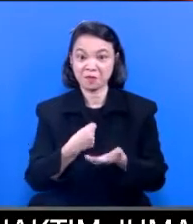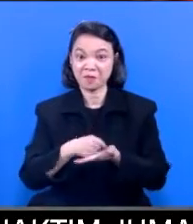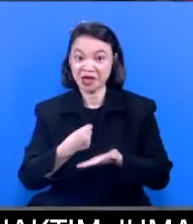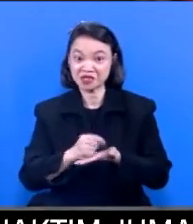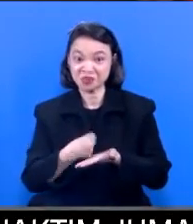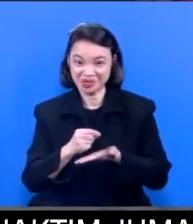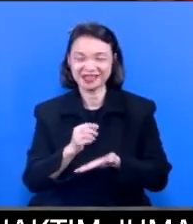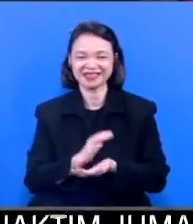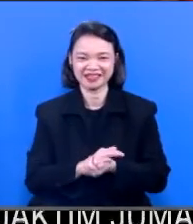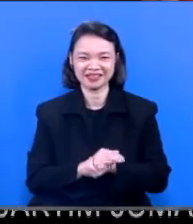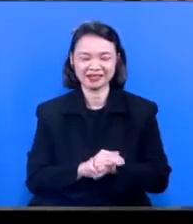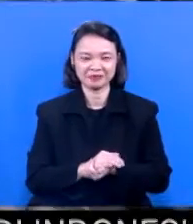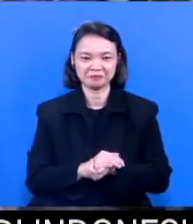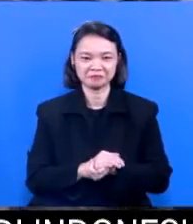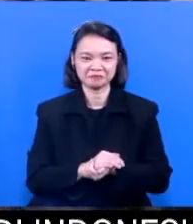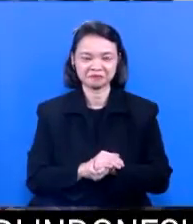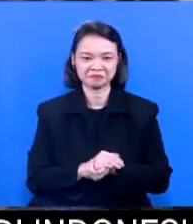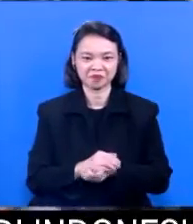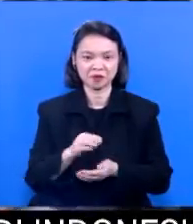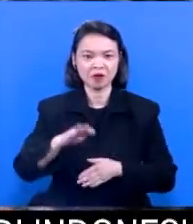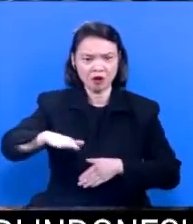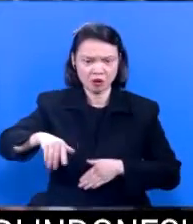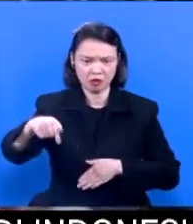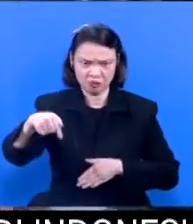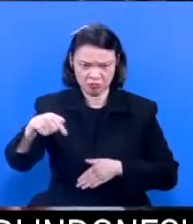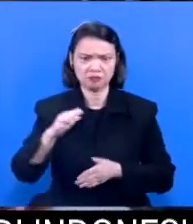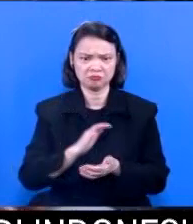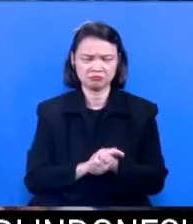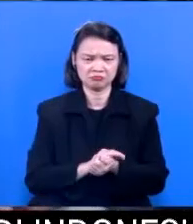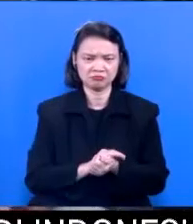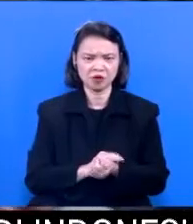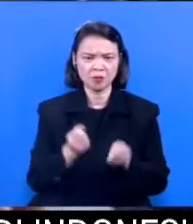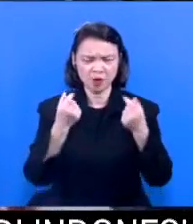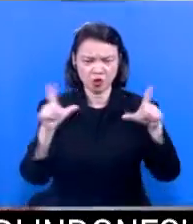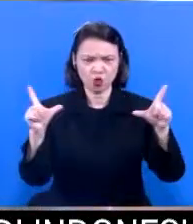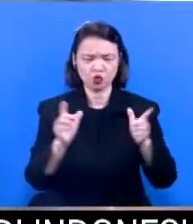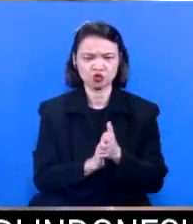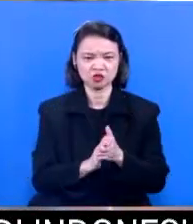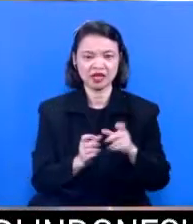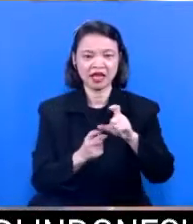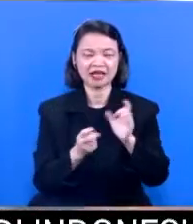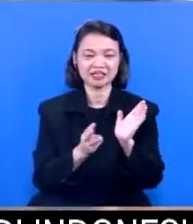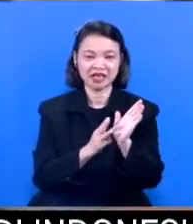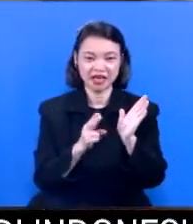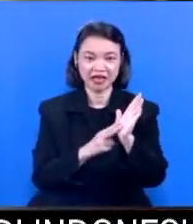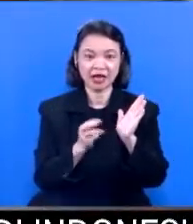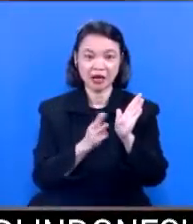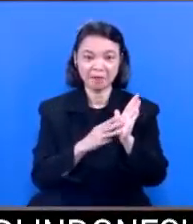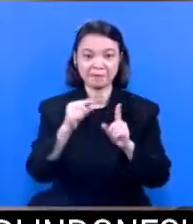Ya, putri pertama pasangan Amin Syafuddin dan Novita Rahmawati ini berhasil lolos seleksi nasional masuk perguruan tinggi